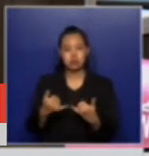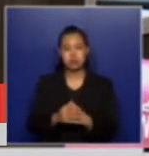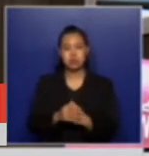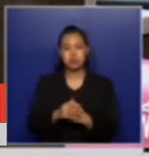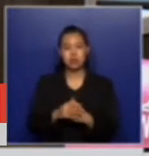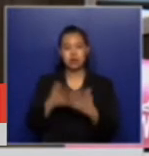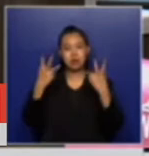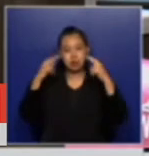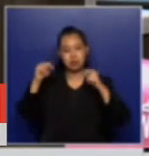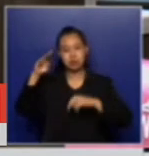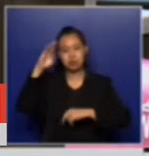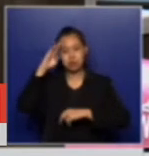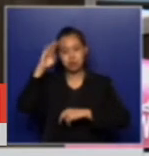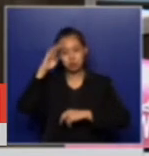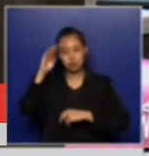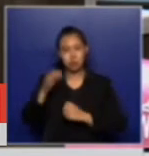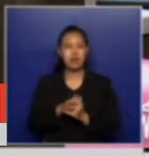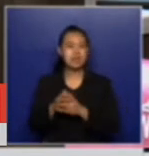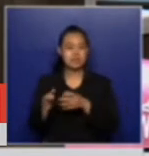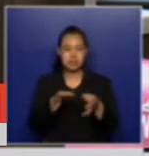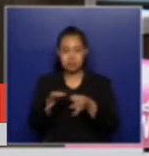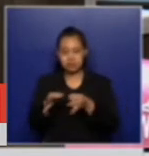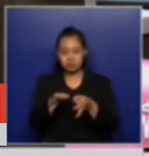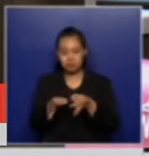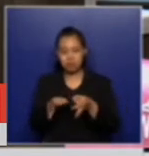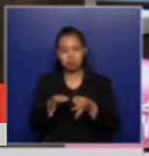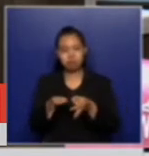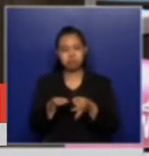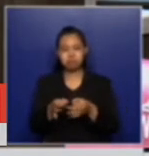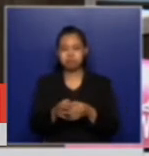ฐมนตรีได้กรุณาชี้แจงแต่เบื้องต้นว่า